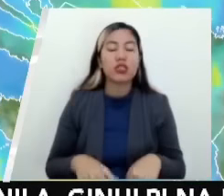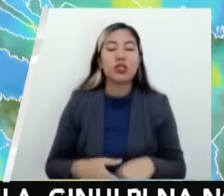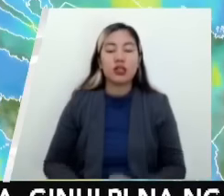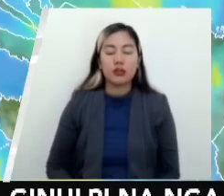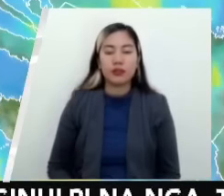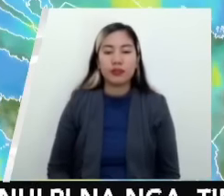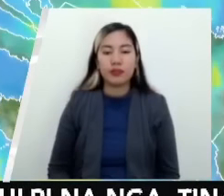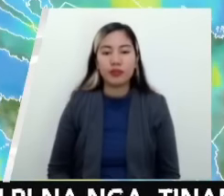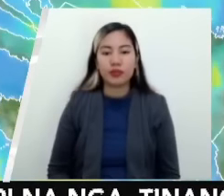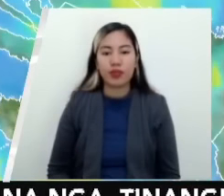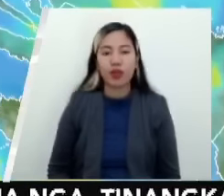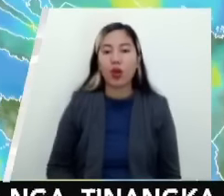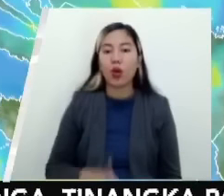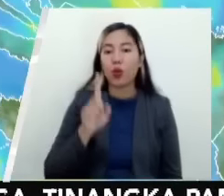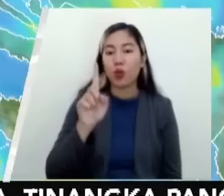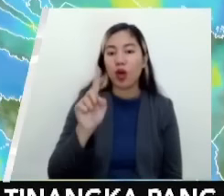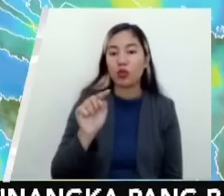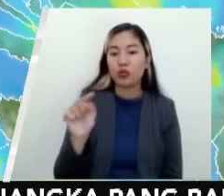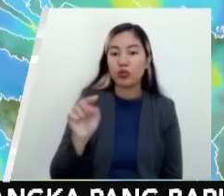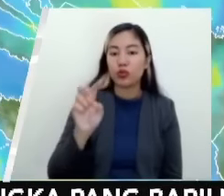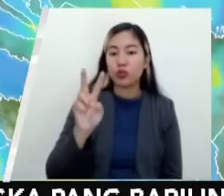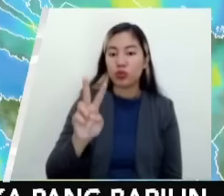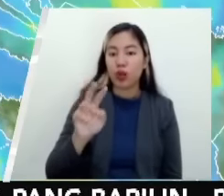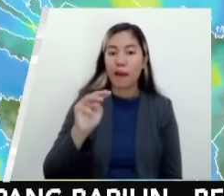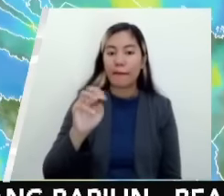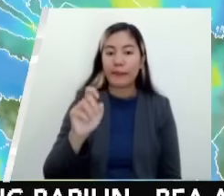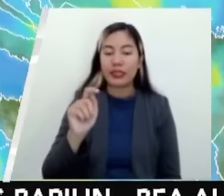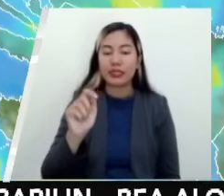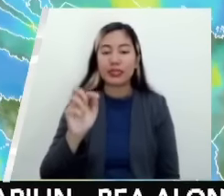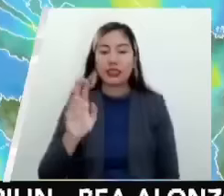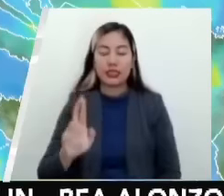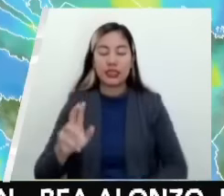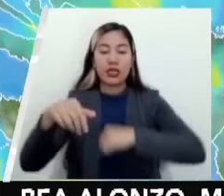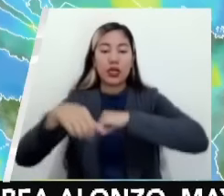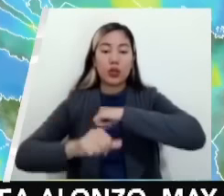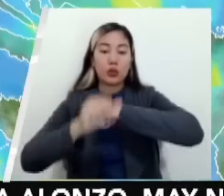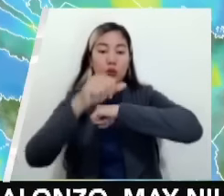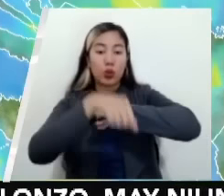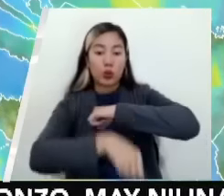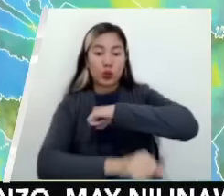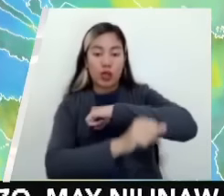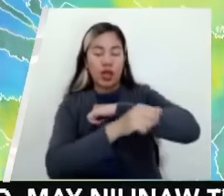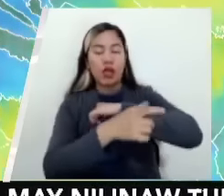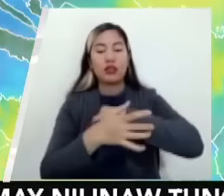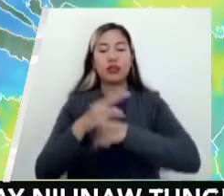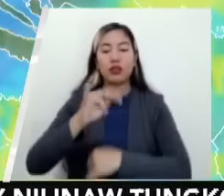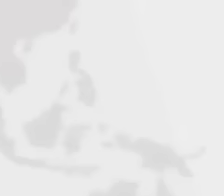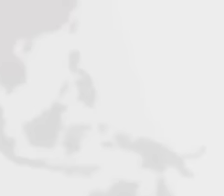1 hanggang 2 metro naman sa Aurora, Ilocos Norte at Ilocos Sur.